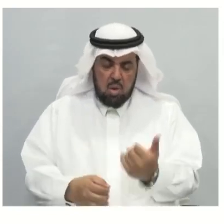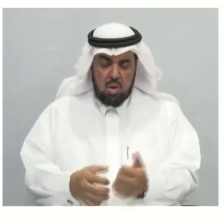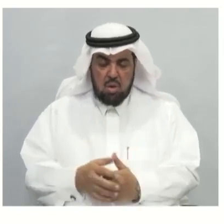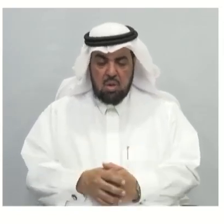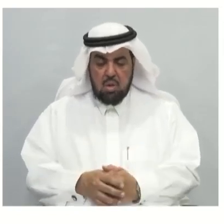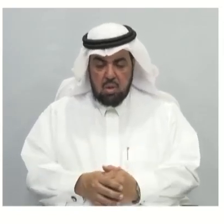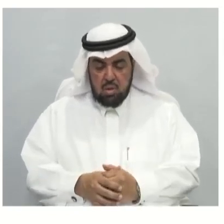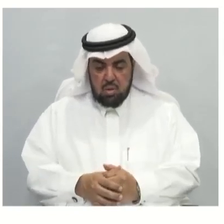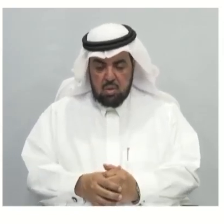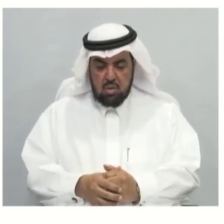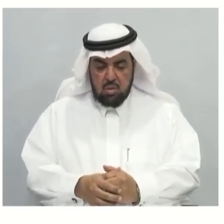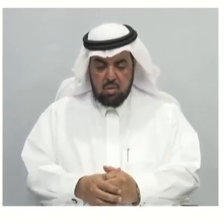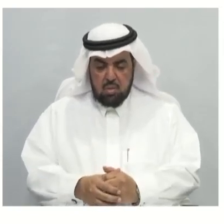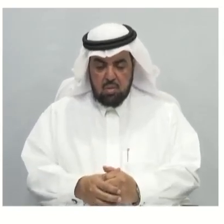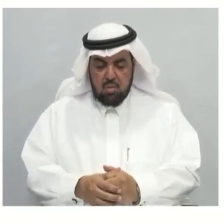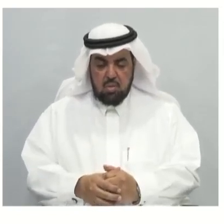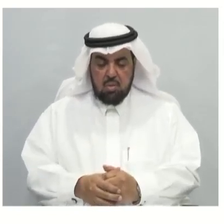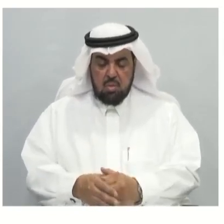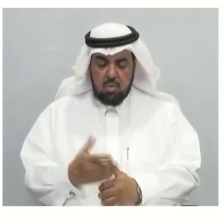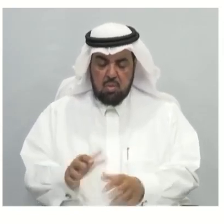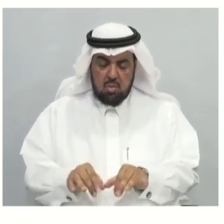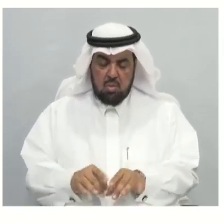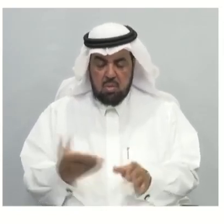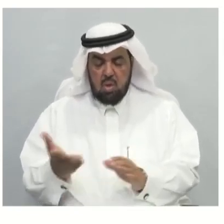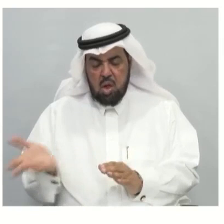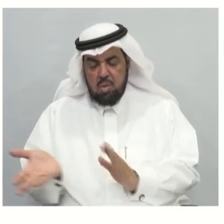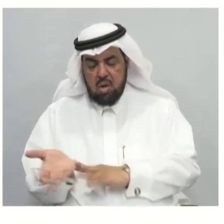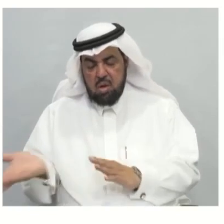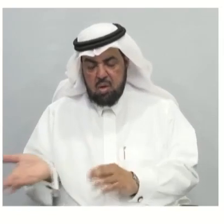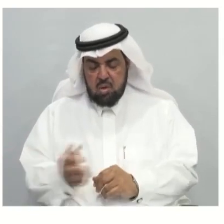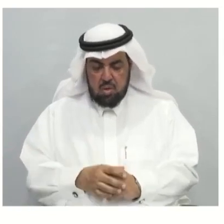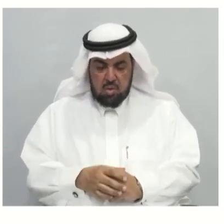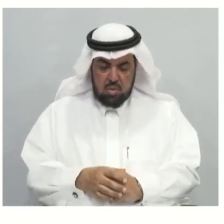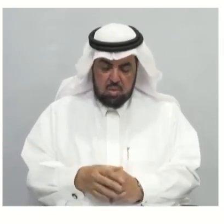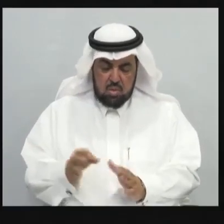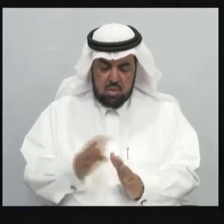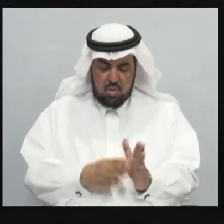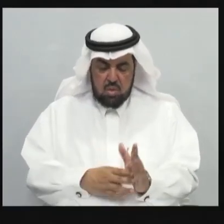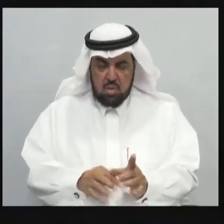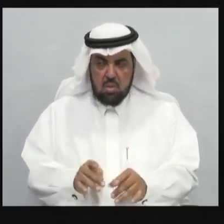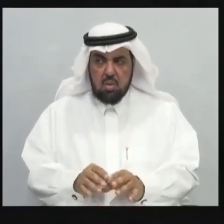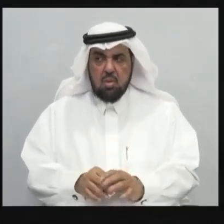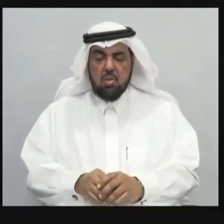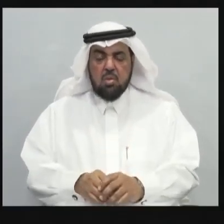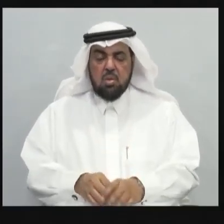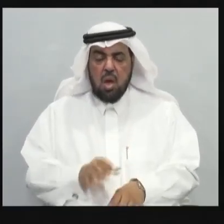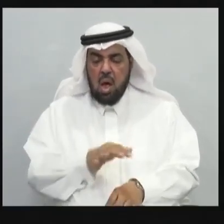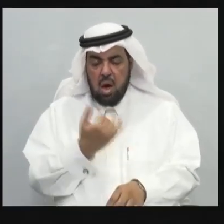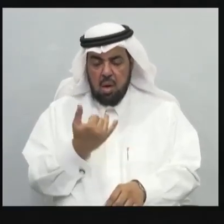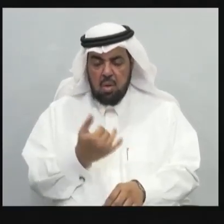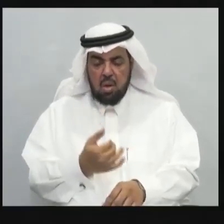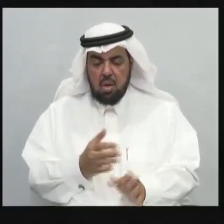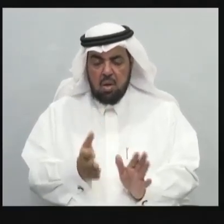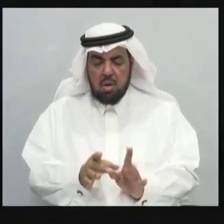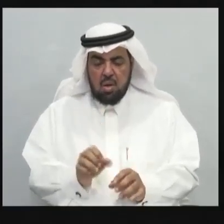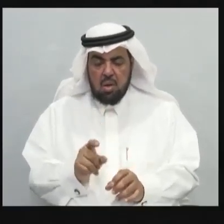للغه العربيه ايضا محاذاه النص الى اليمين في حال كان النص باللغه العربيه